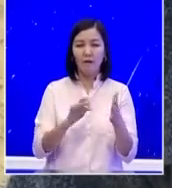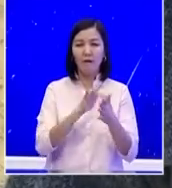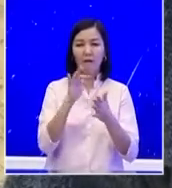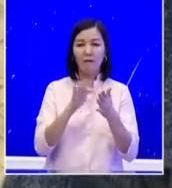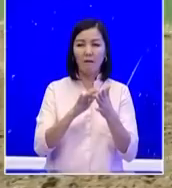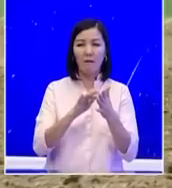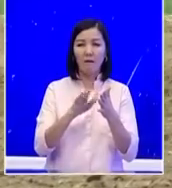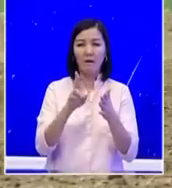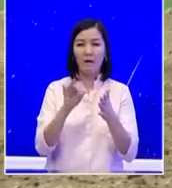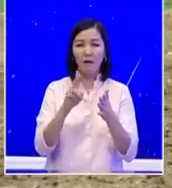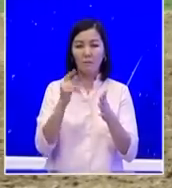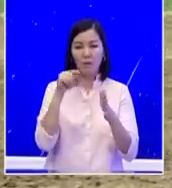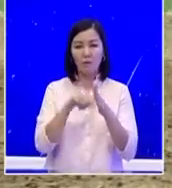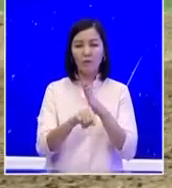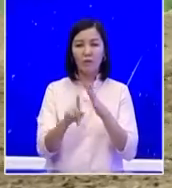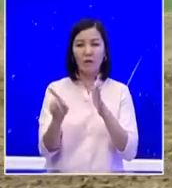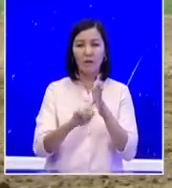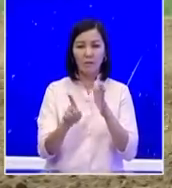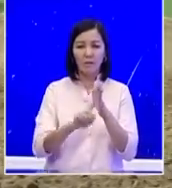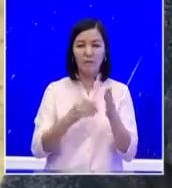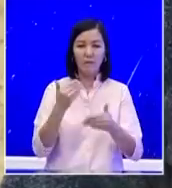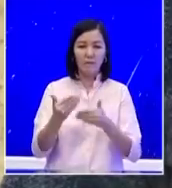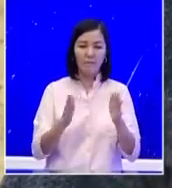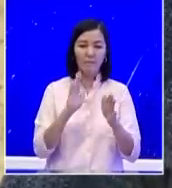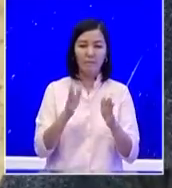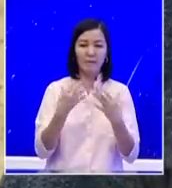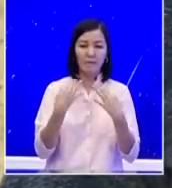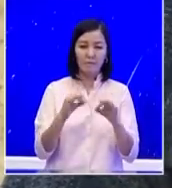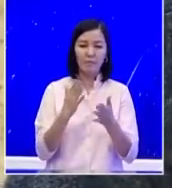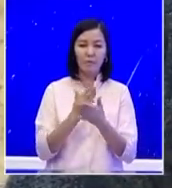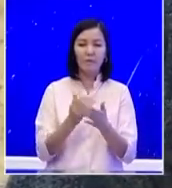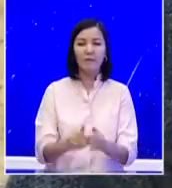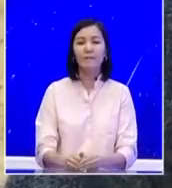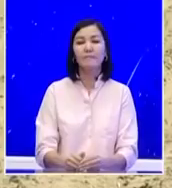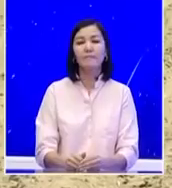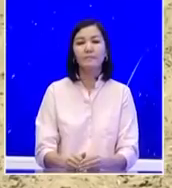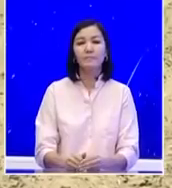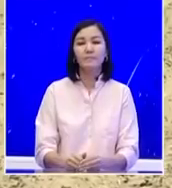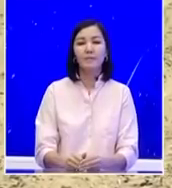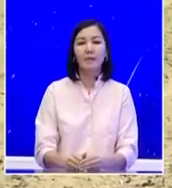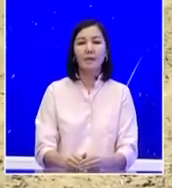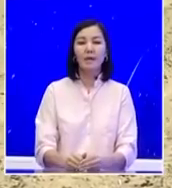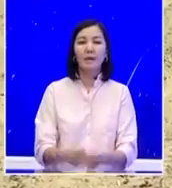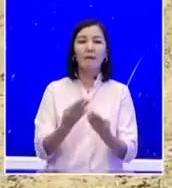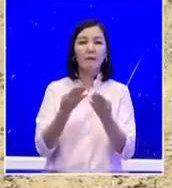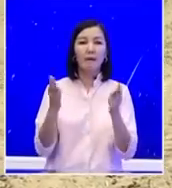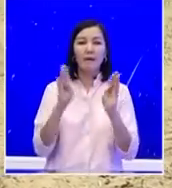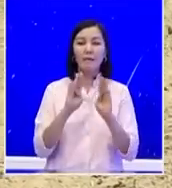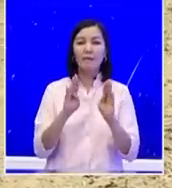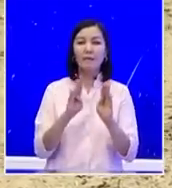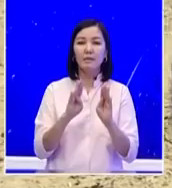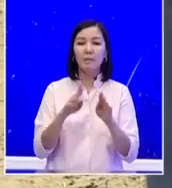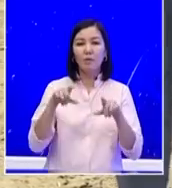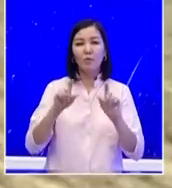осы қаралақтың ішінде болсын, енді передвижение пока жұмыстар жүріп атқарылып атыр. Карантин деп қарап жататын кез емес,